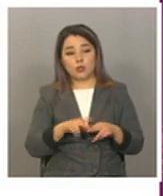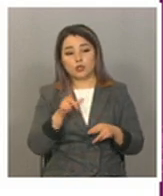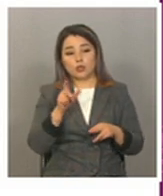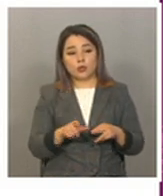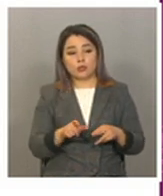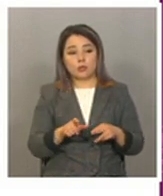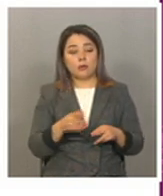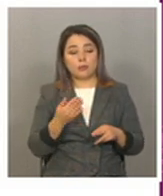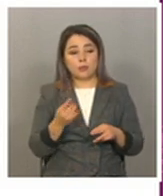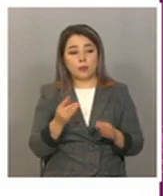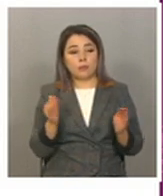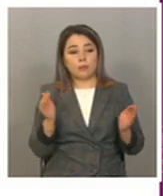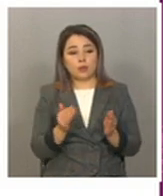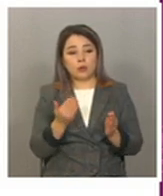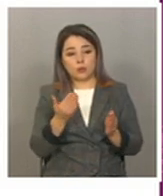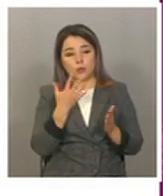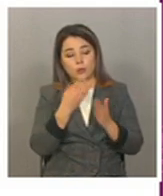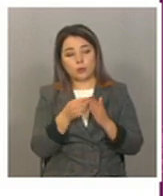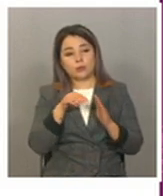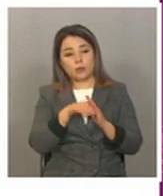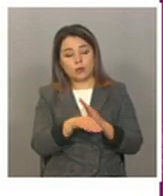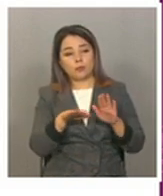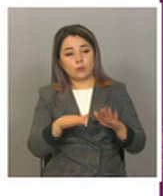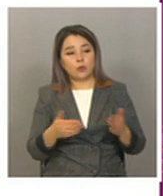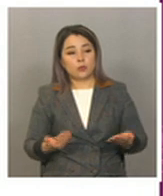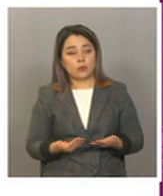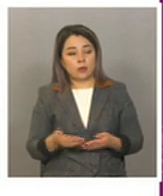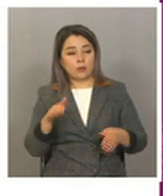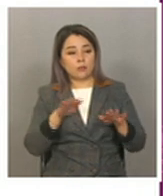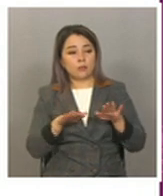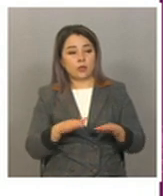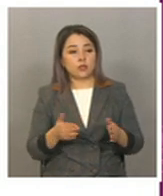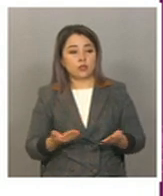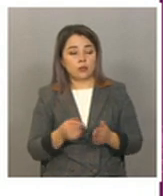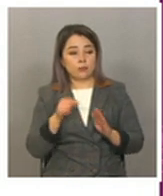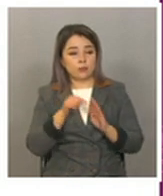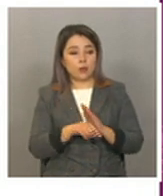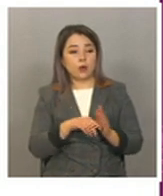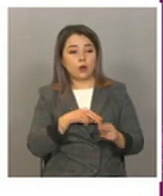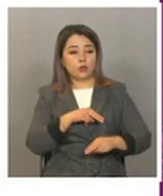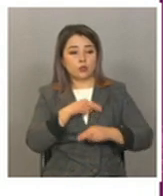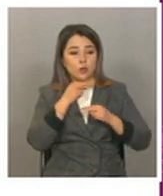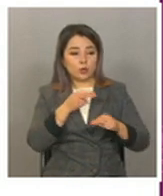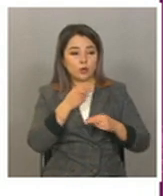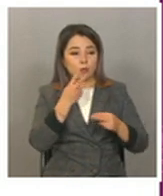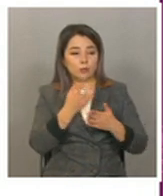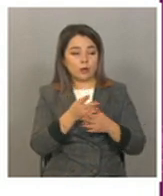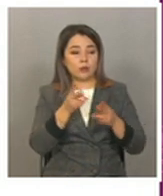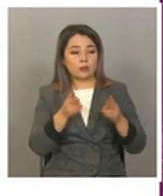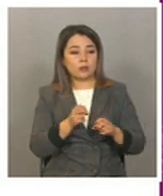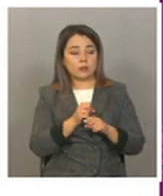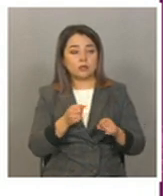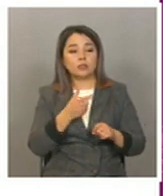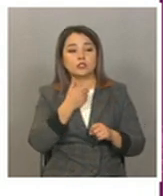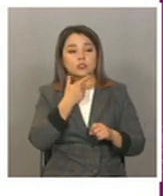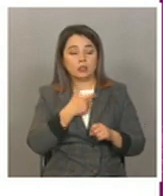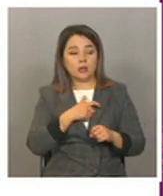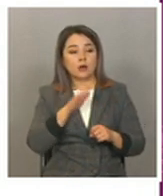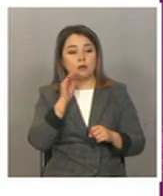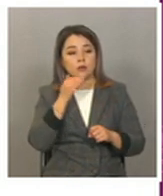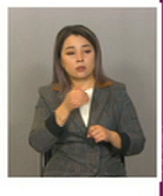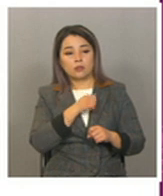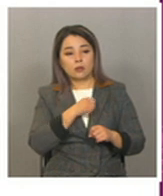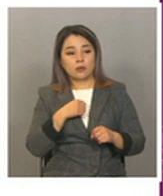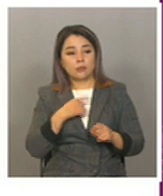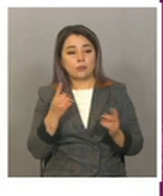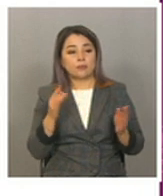детеныш жил в ее логове под свесом скалы». Осторожно, чтобы не поранить шейку, волчица ухватила